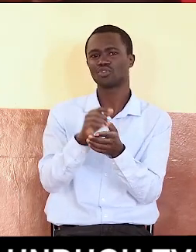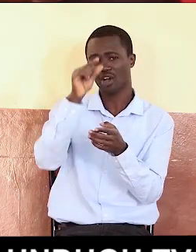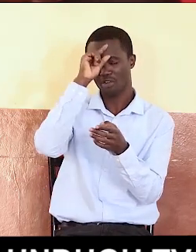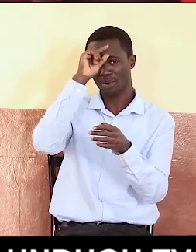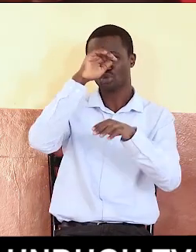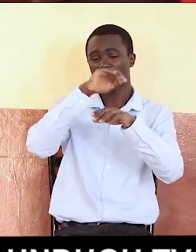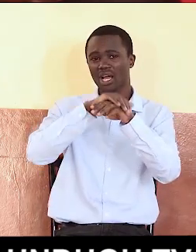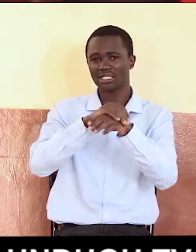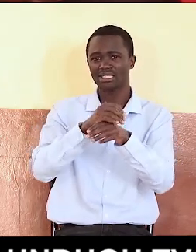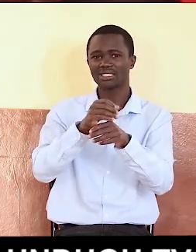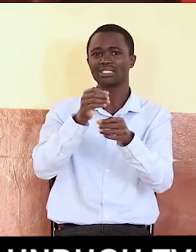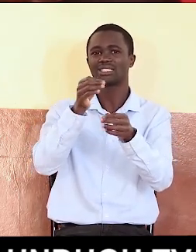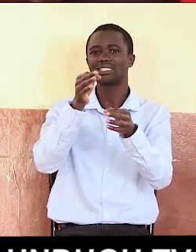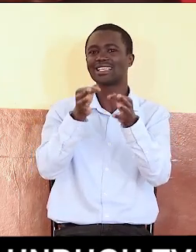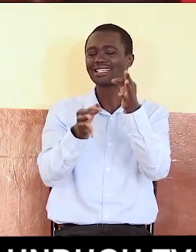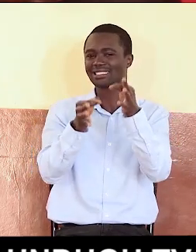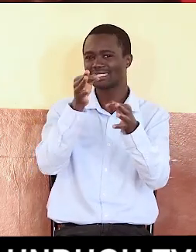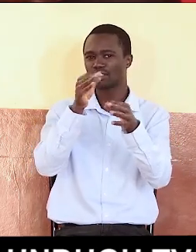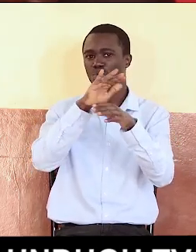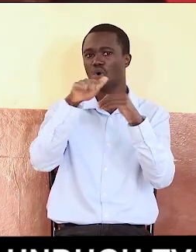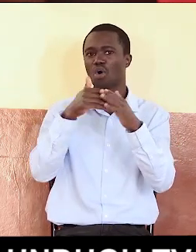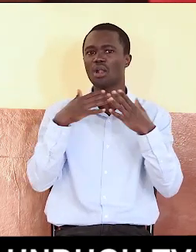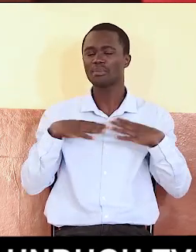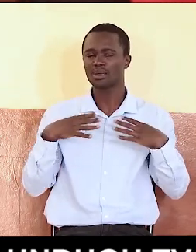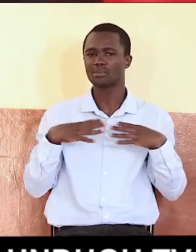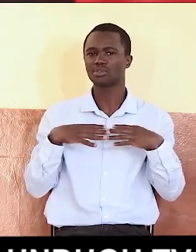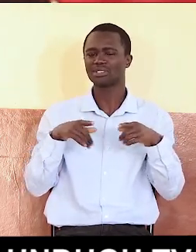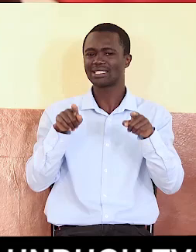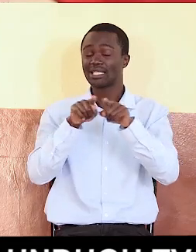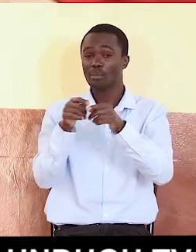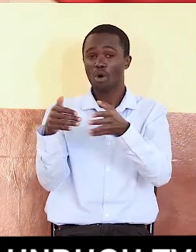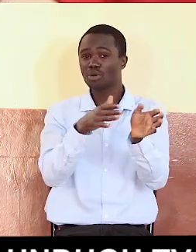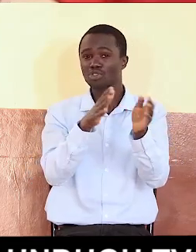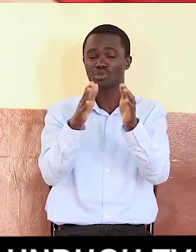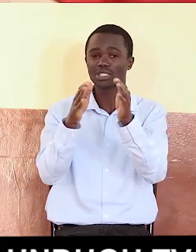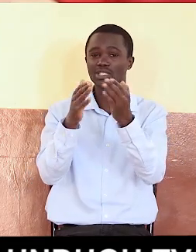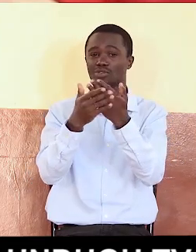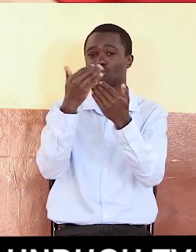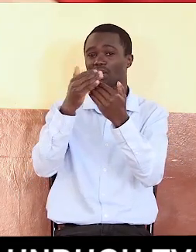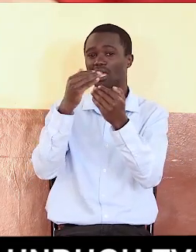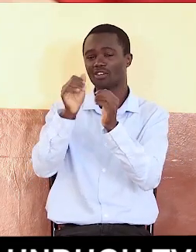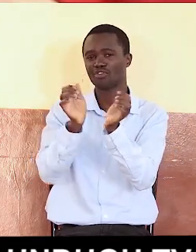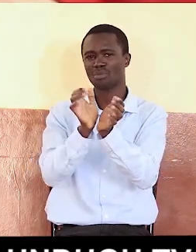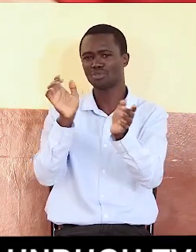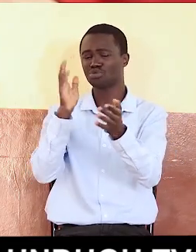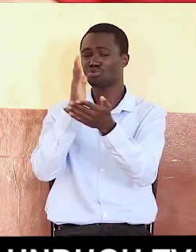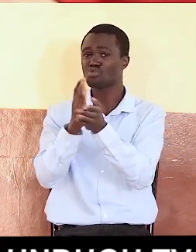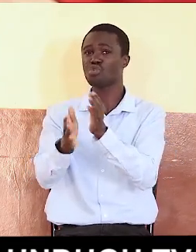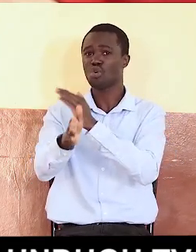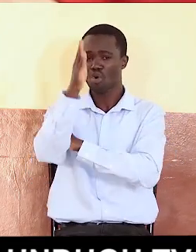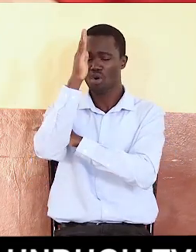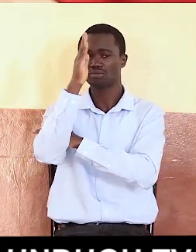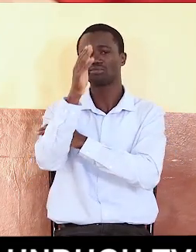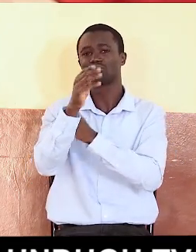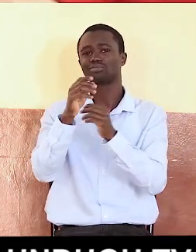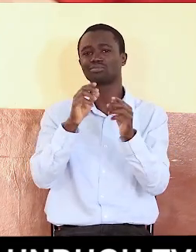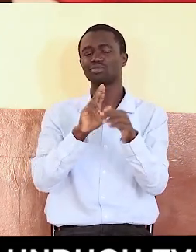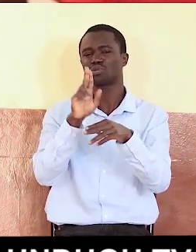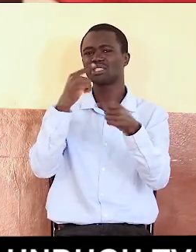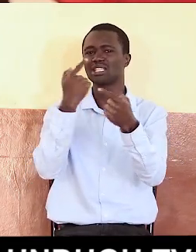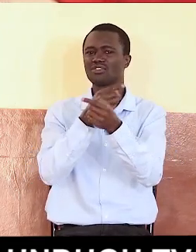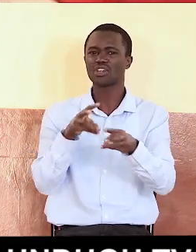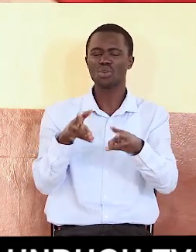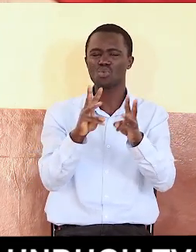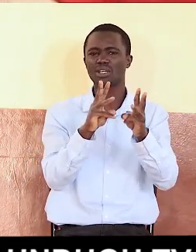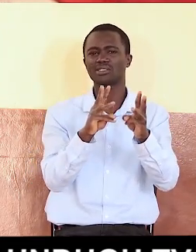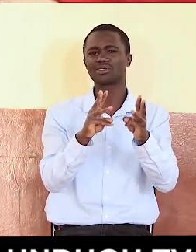kila mtu, ikawa ni mwanya wa kumlinda. Kwa hivyo Mungu anatumia mbinu yeyote. Inaweza kupitia upande wowote